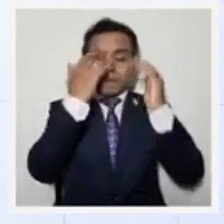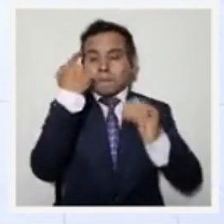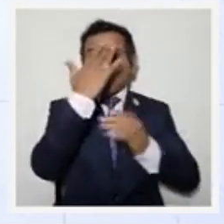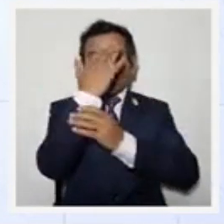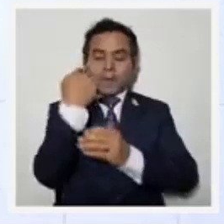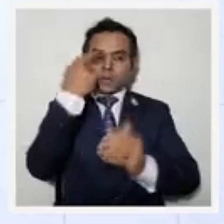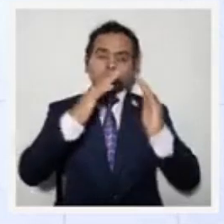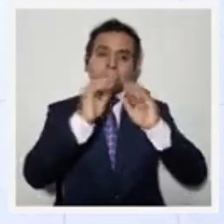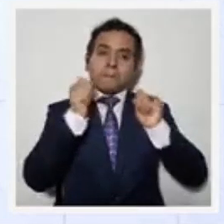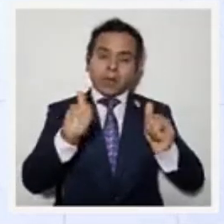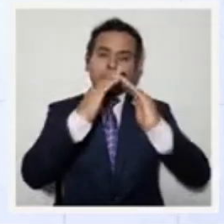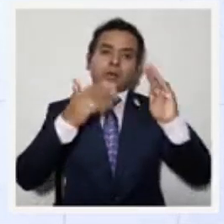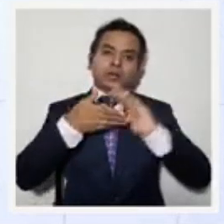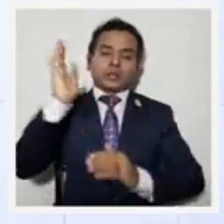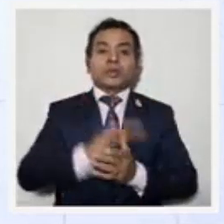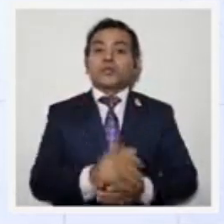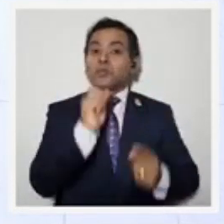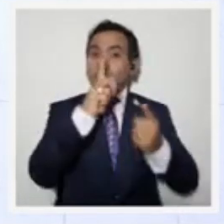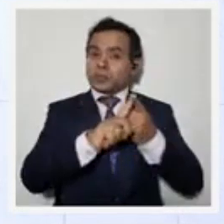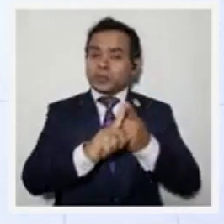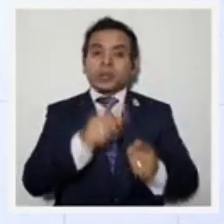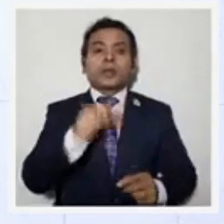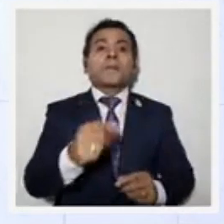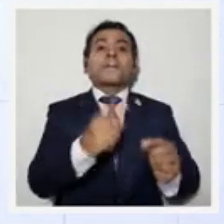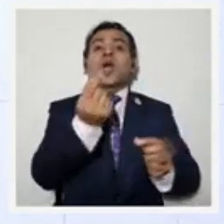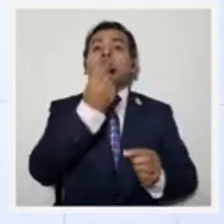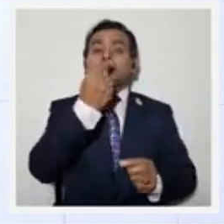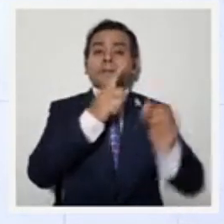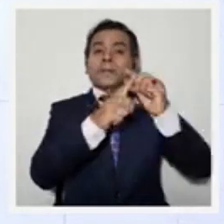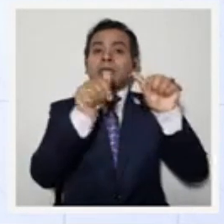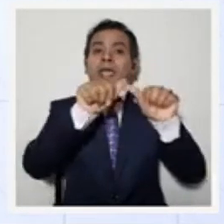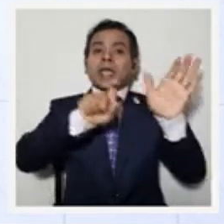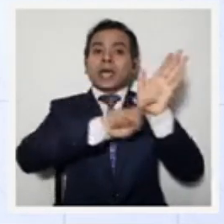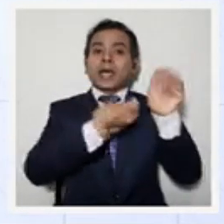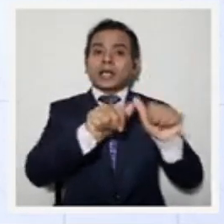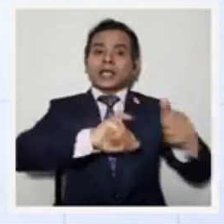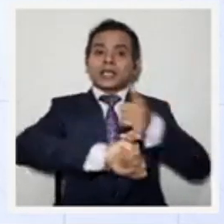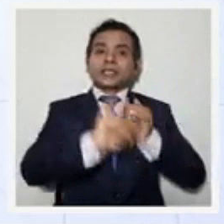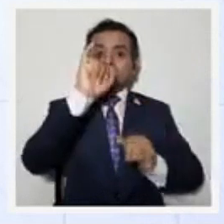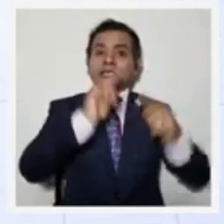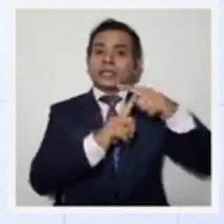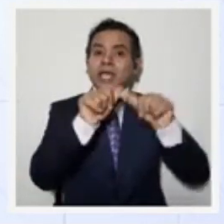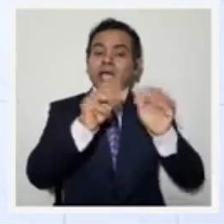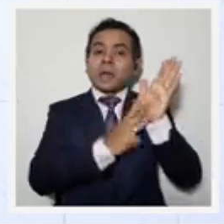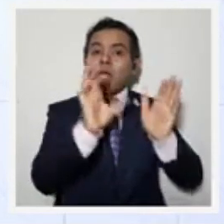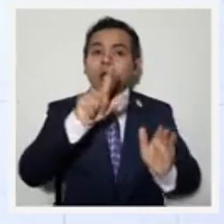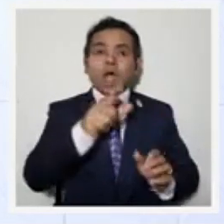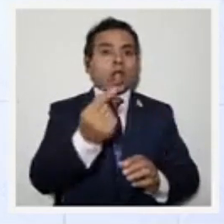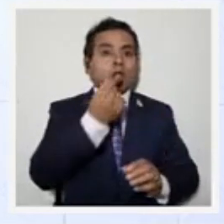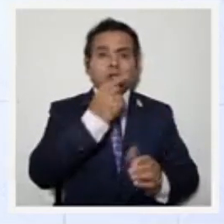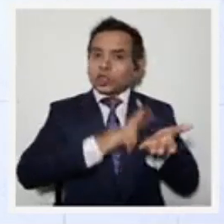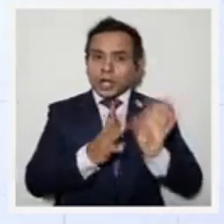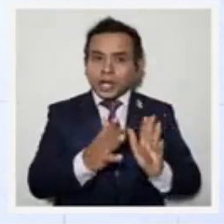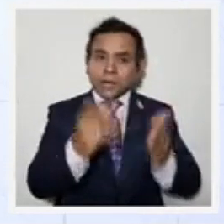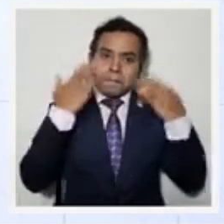পালিত হলে একটি রোগী হাসপাতাল থেকে ছাড়া পাবে, আমি সেই বিষয়ে আজকে আপনাদেরকে জানাব। এইগুলো হলো জ্বর কমানোর